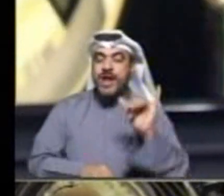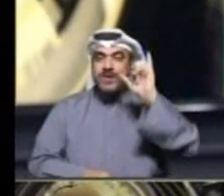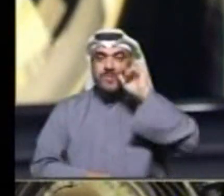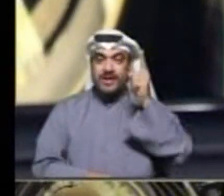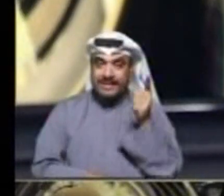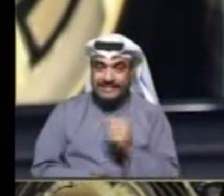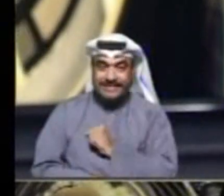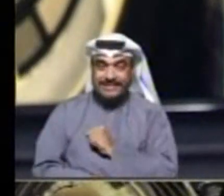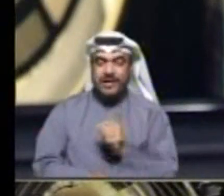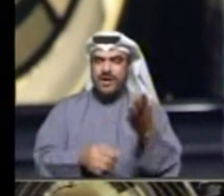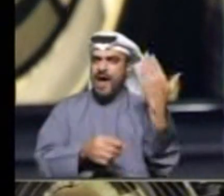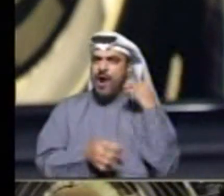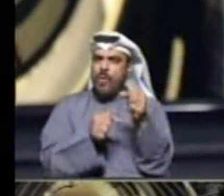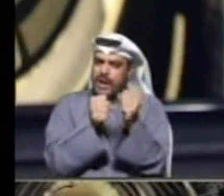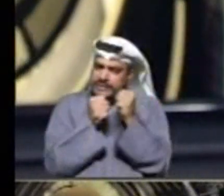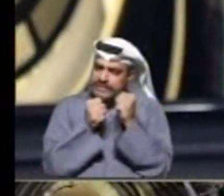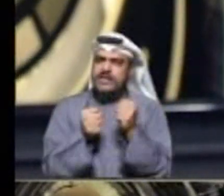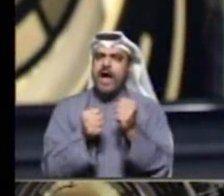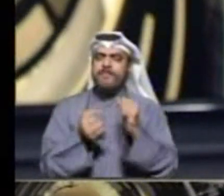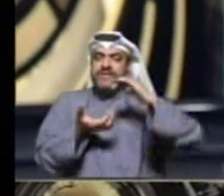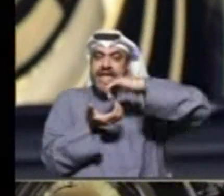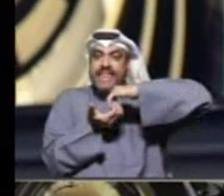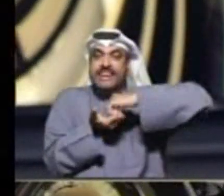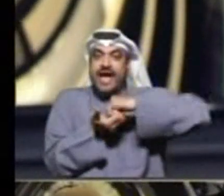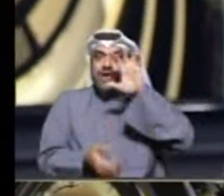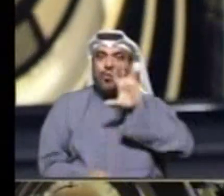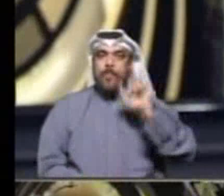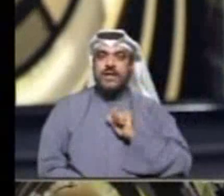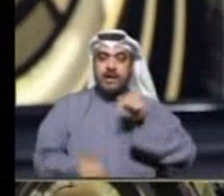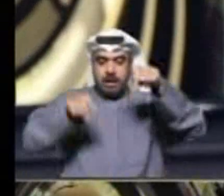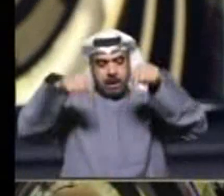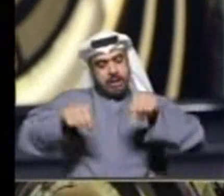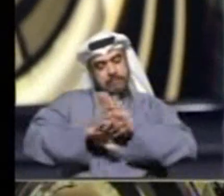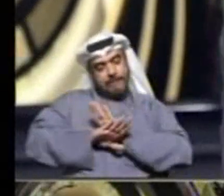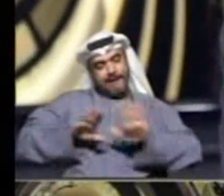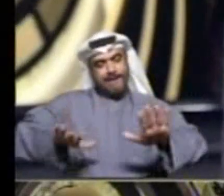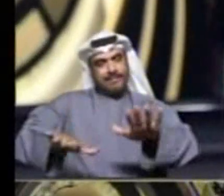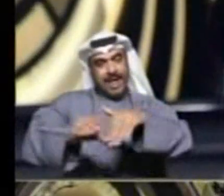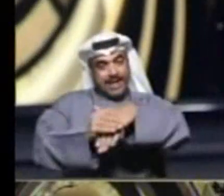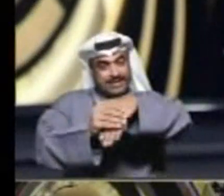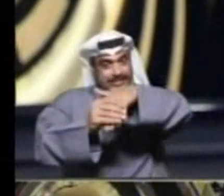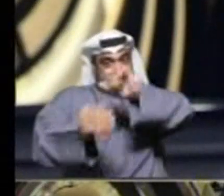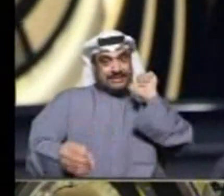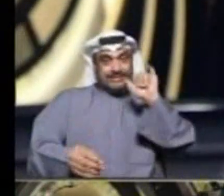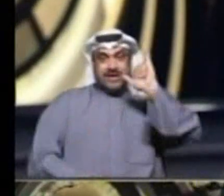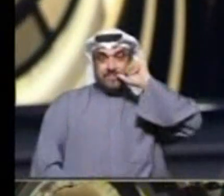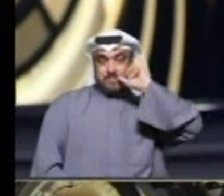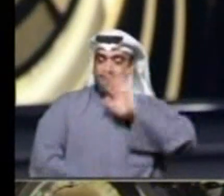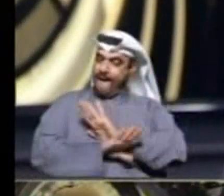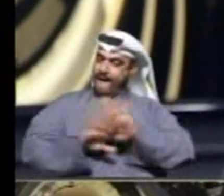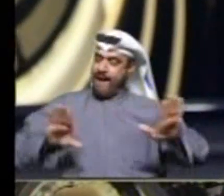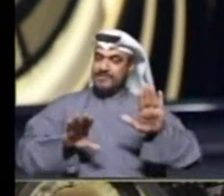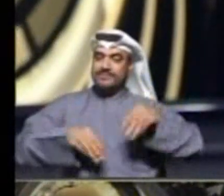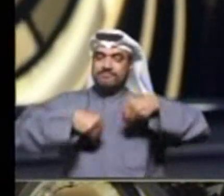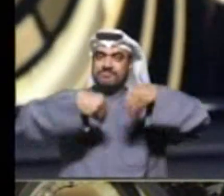إجراءات جمركية معقدة وغالية في الاتحاد الأوروبي، الآن بريطانيا ستكون منفذ آخر للمنتجات البترولية من الخليج كله